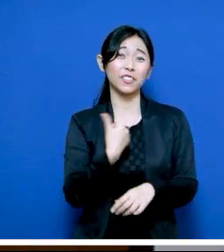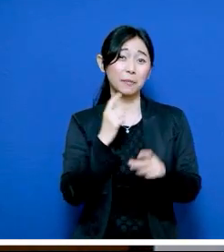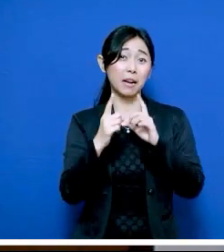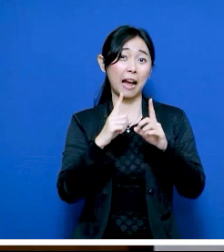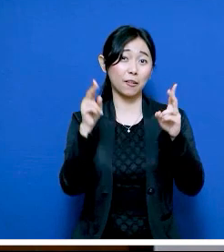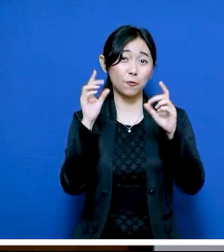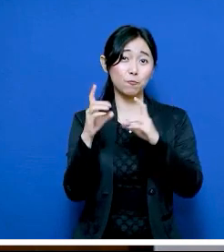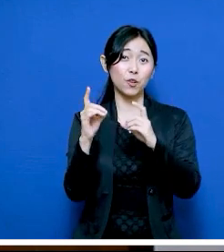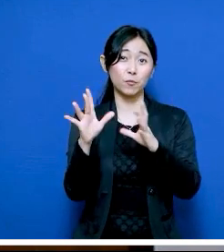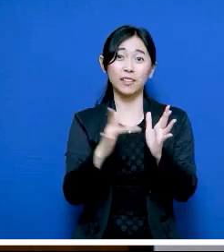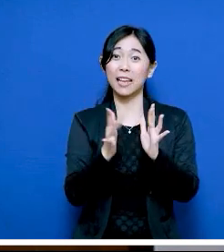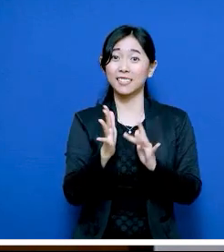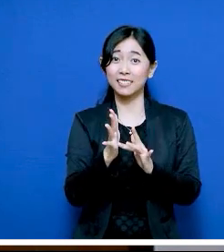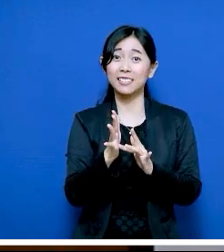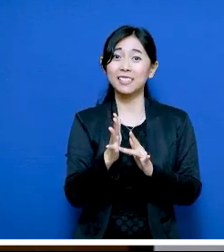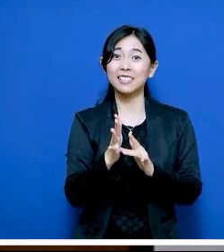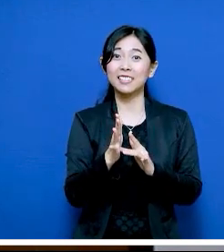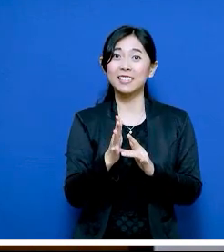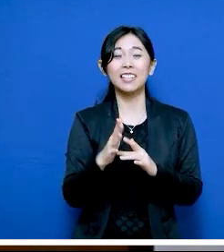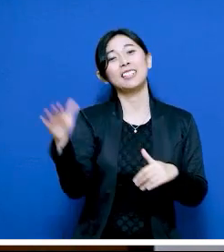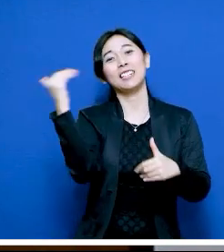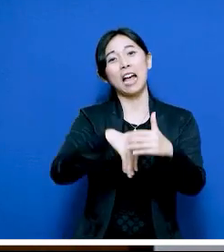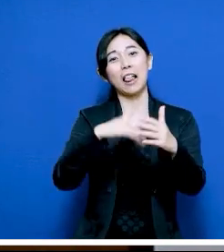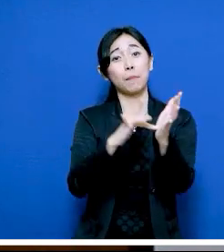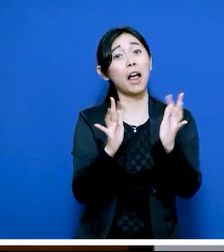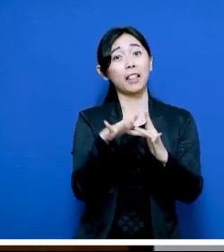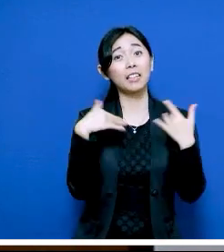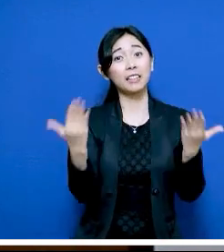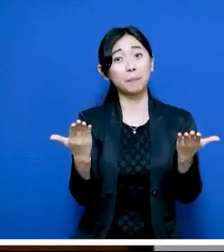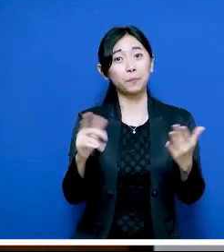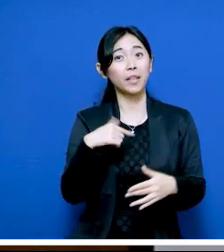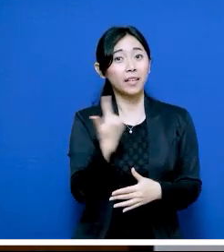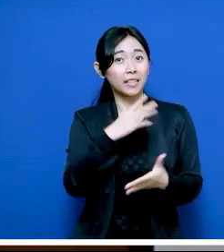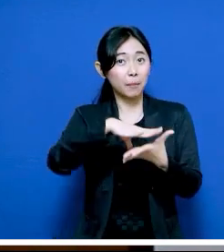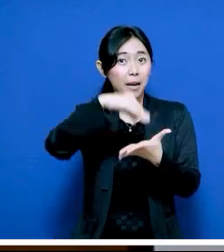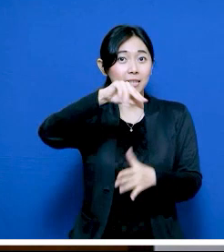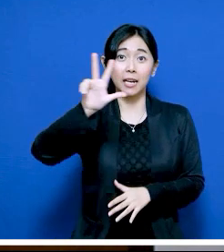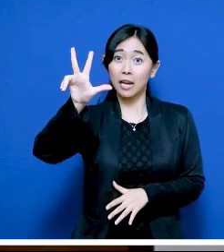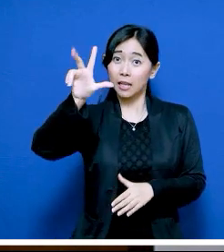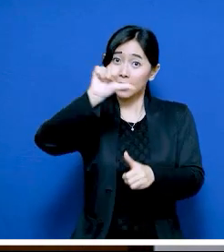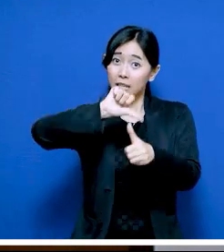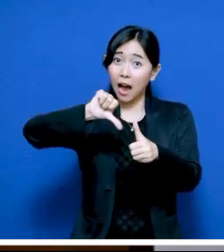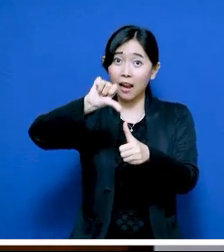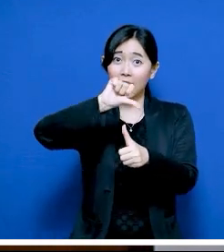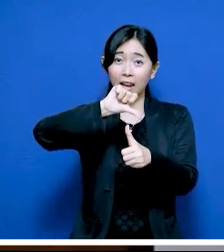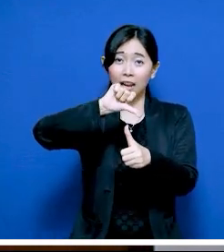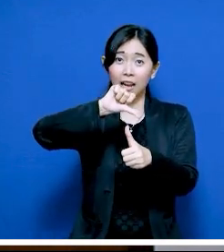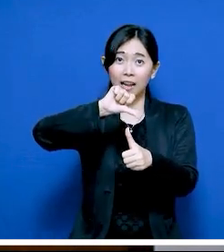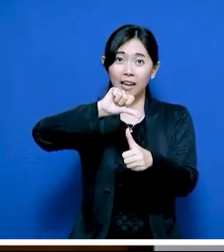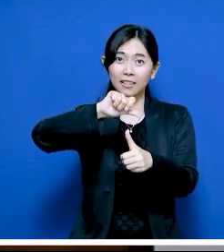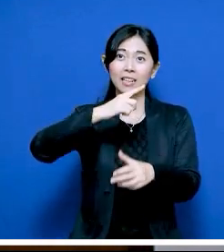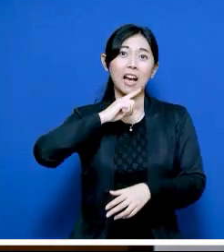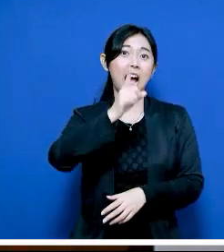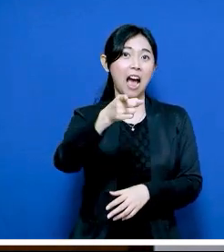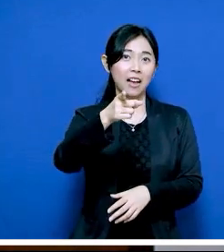Kristus? Setidaknya melalui bacaan-bacaan Alkitab kita, ada tiga hal minimal yang